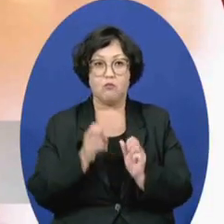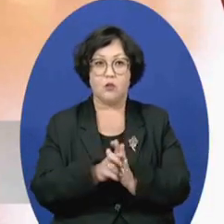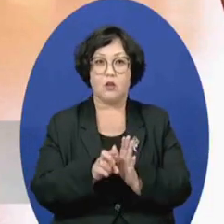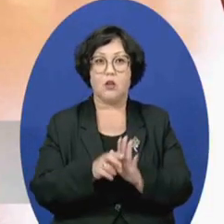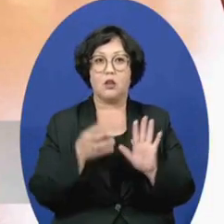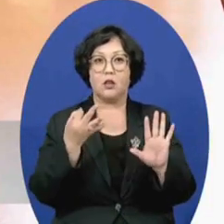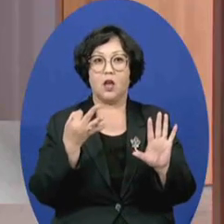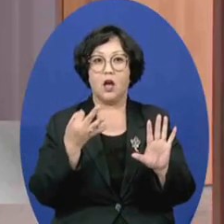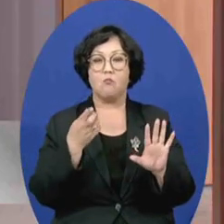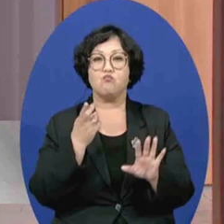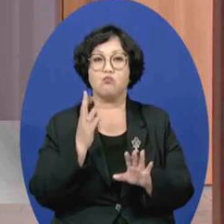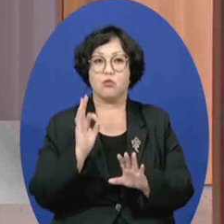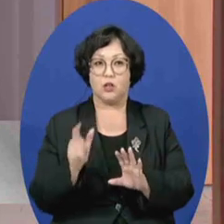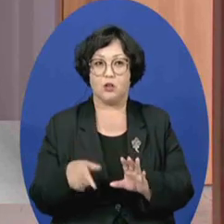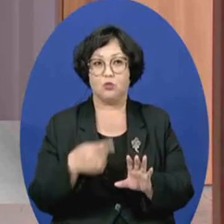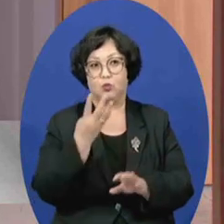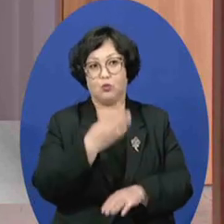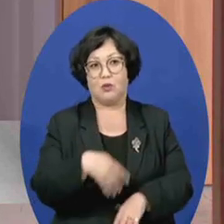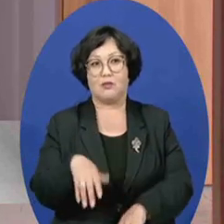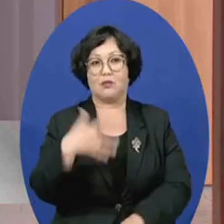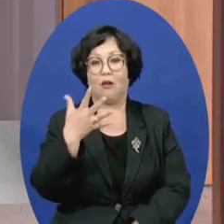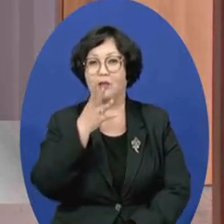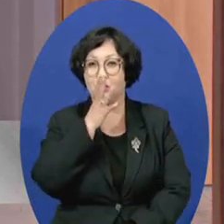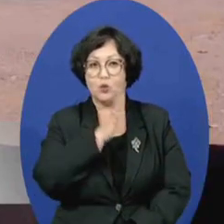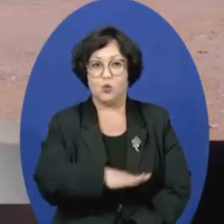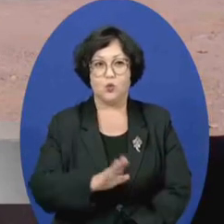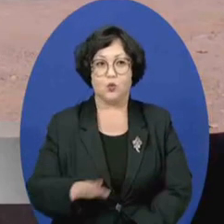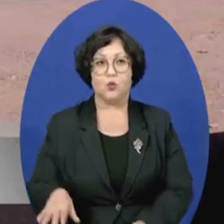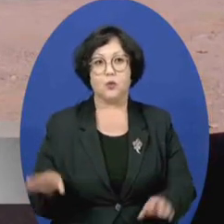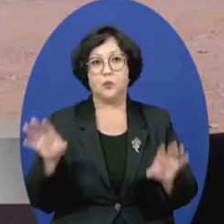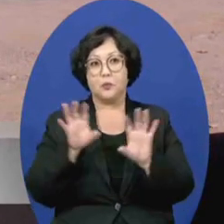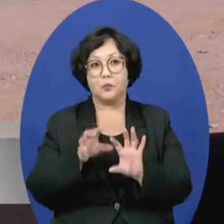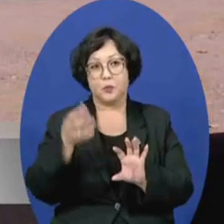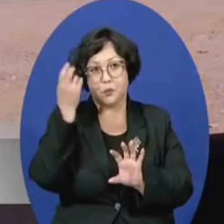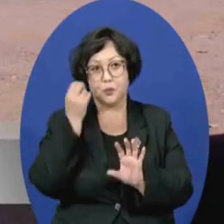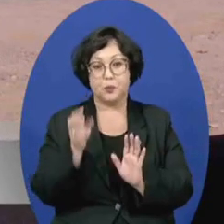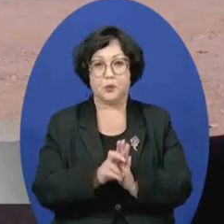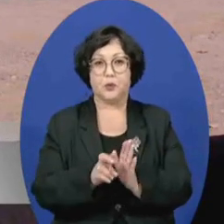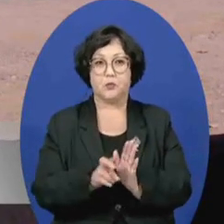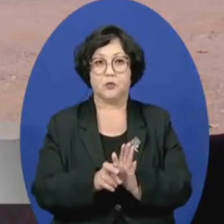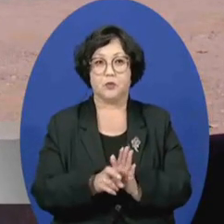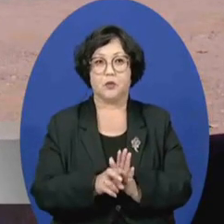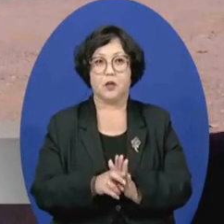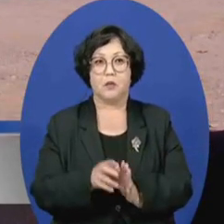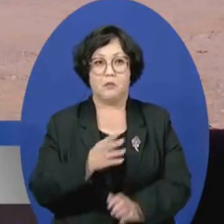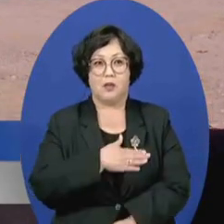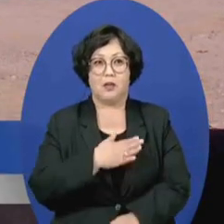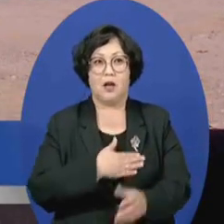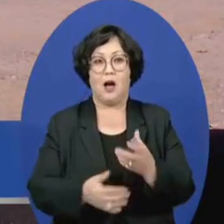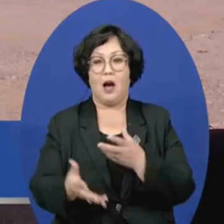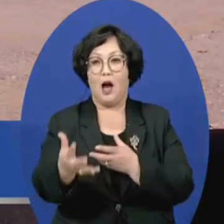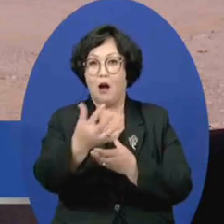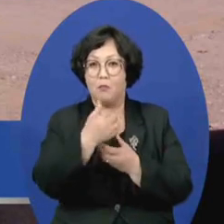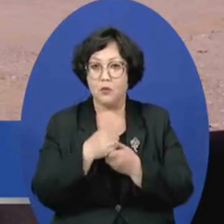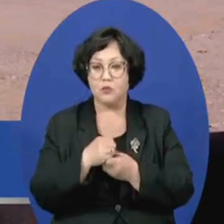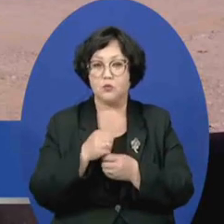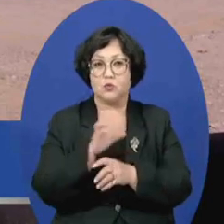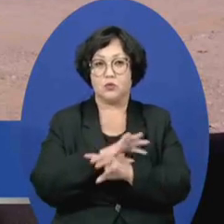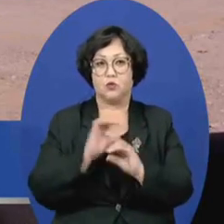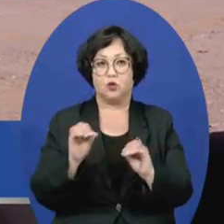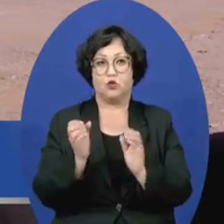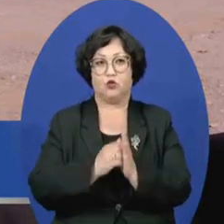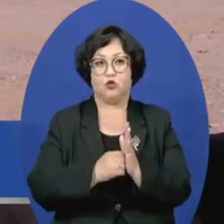8 бүлэгтээ 4 болон 5 насны багчууд танхимаар хичээллэх юм. Энэ жил яг манай хамрын сургах тойргоор 5